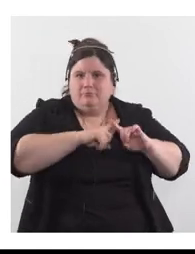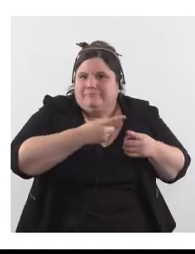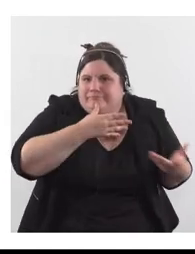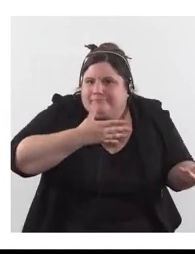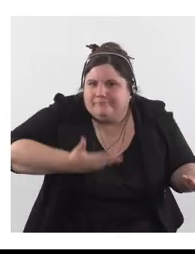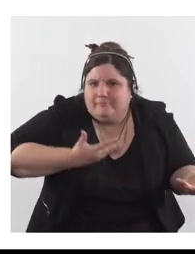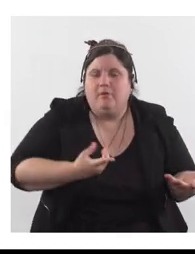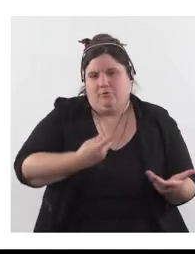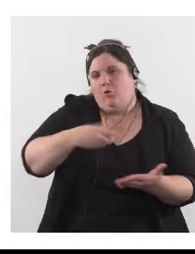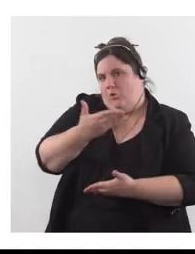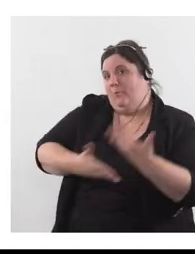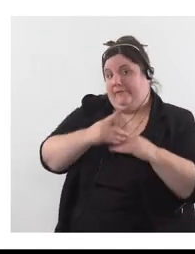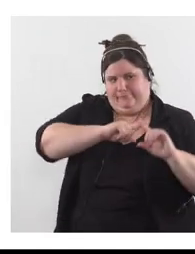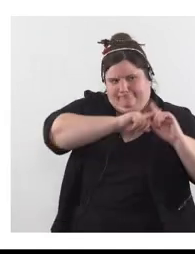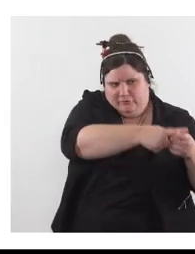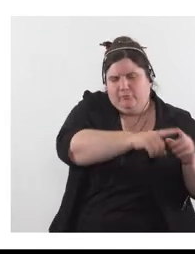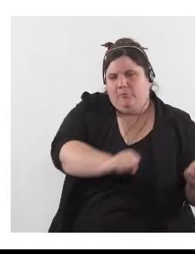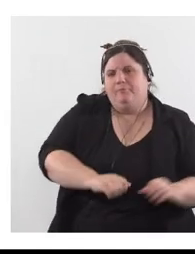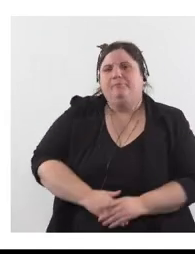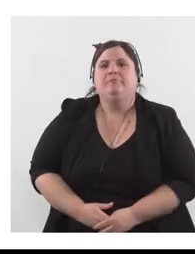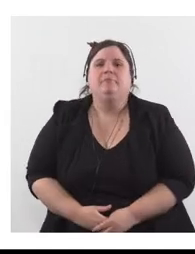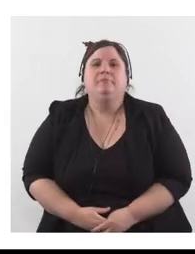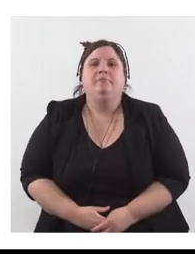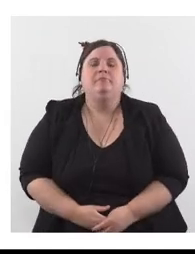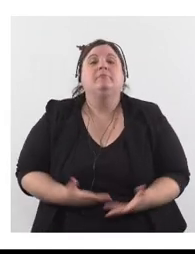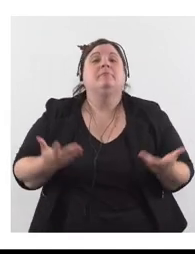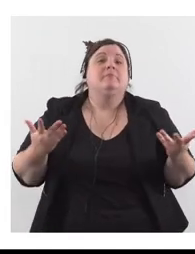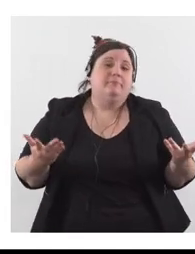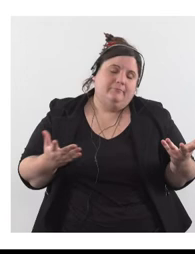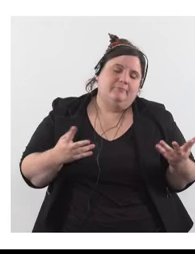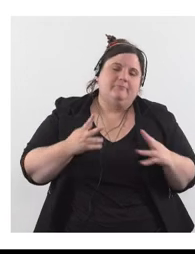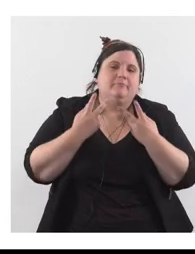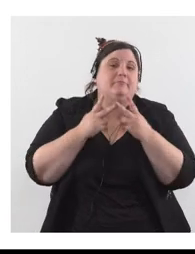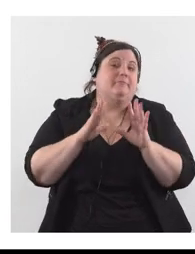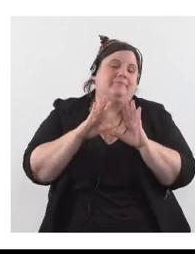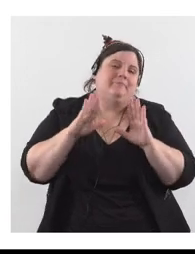c'est un terme un peu bruxellois, hein, des spielerailles, hein, on essaye de,